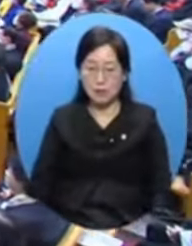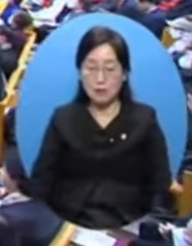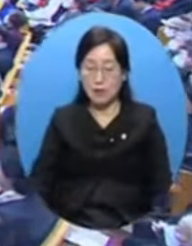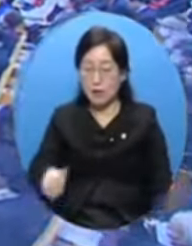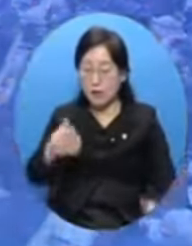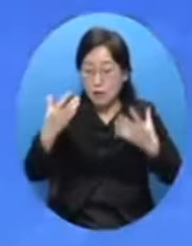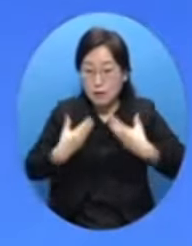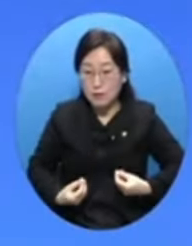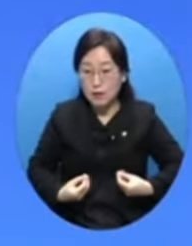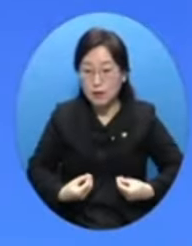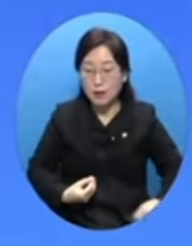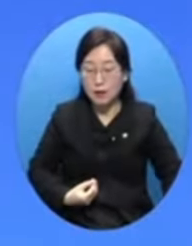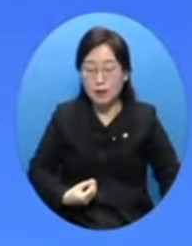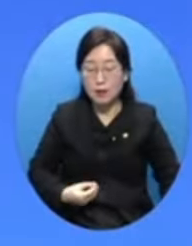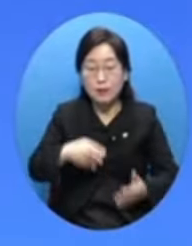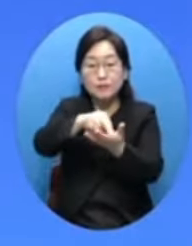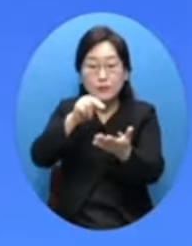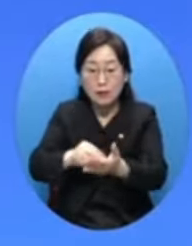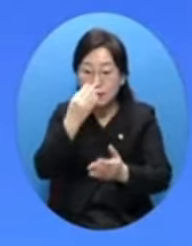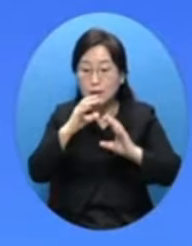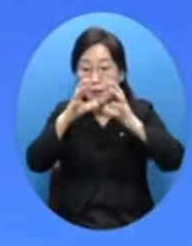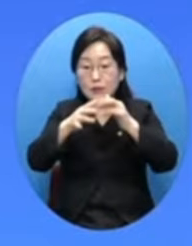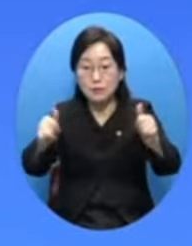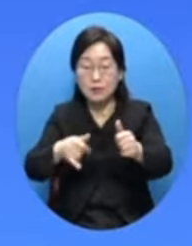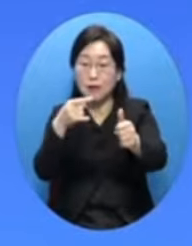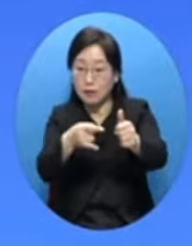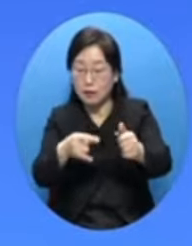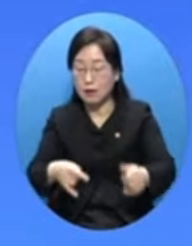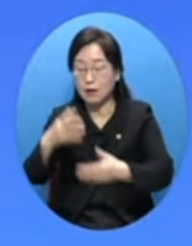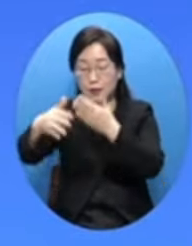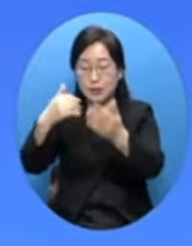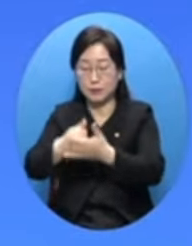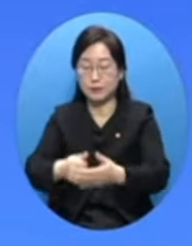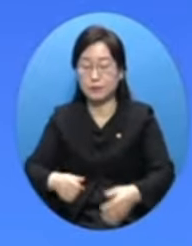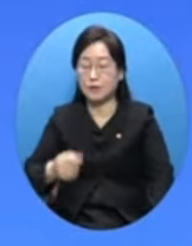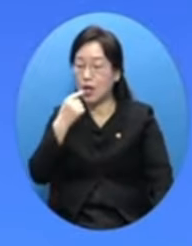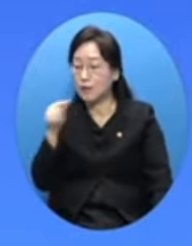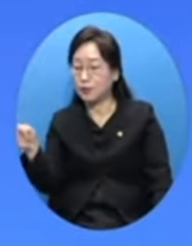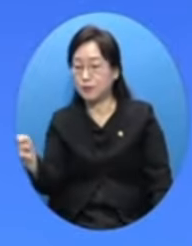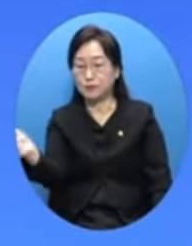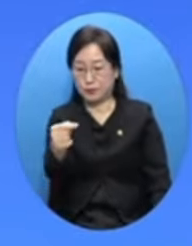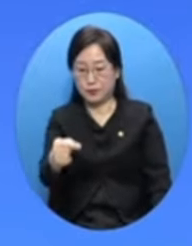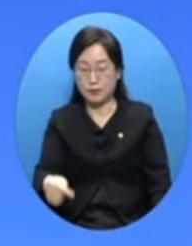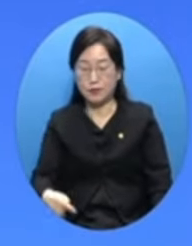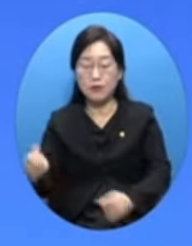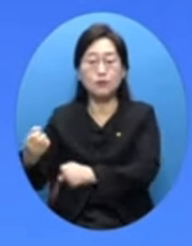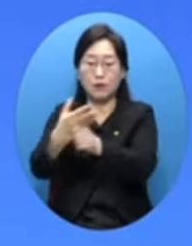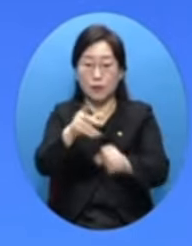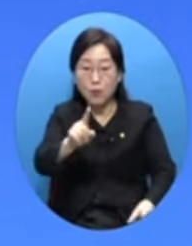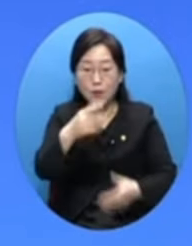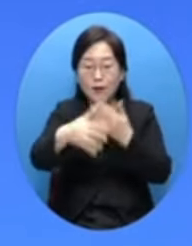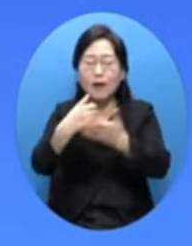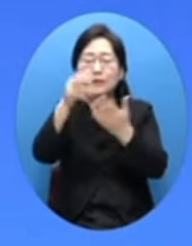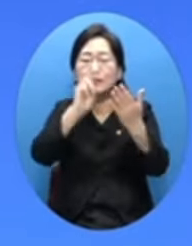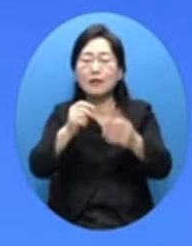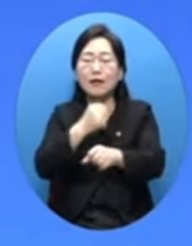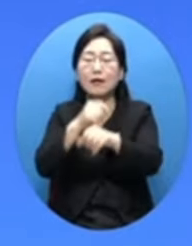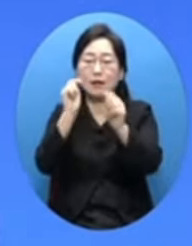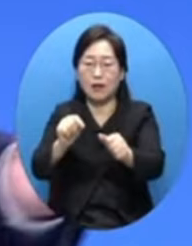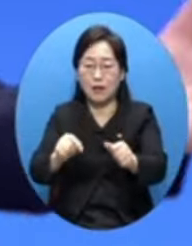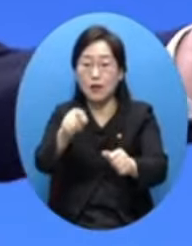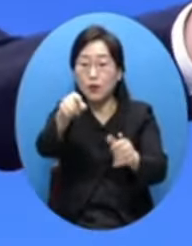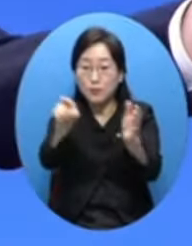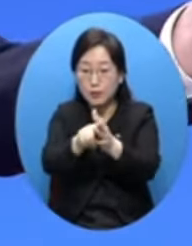천한 이스라엘 백성들에게 하나님께서 이사 선자를 통해서 말씀하시기를 하나님을 찬양하라 그리고 너의